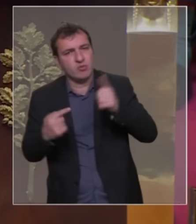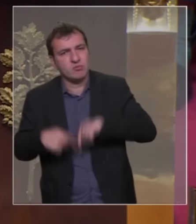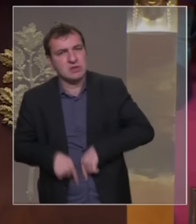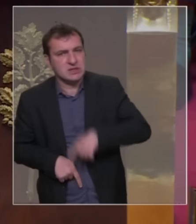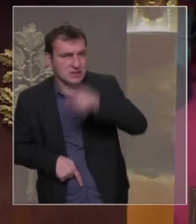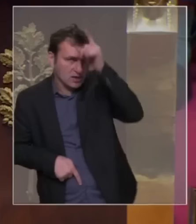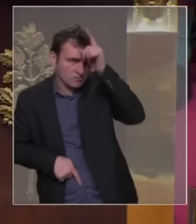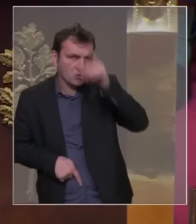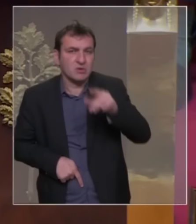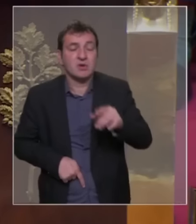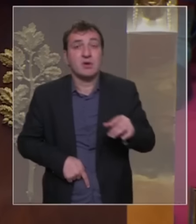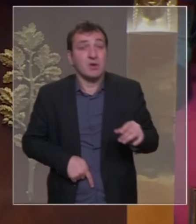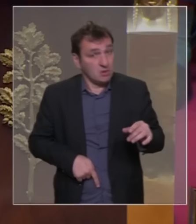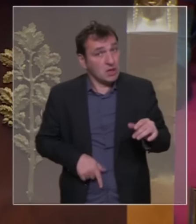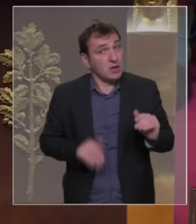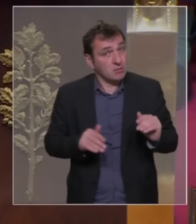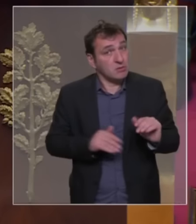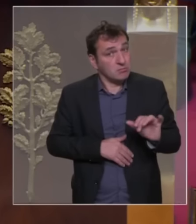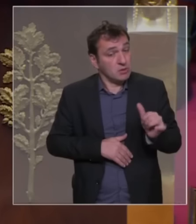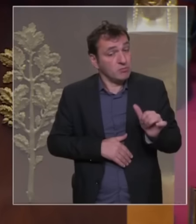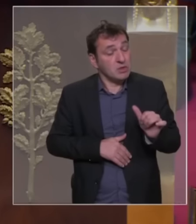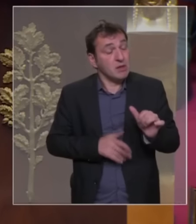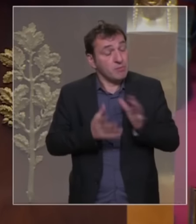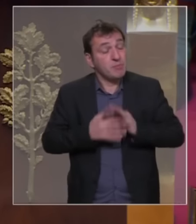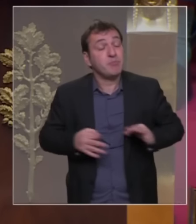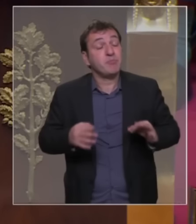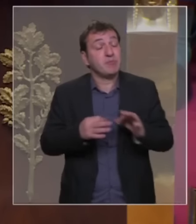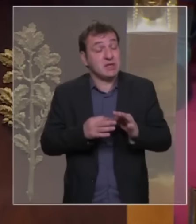décidé d'emprunter massivement ensemble